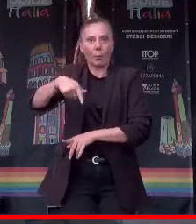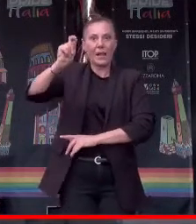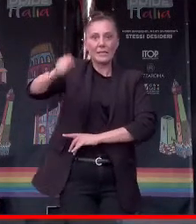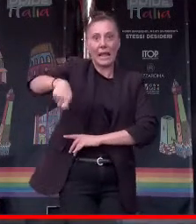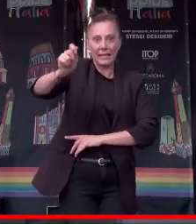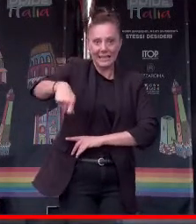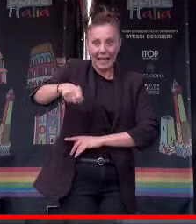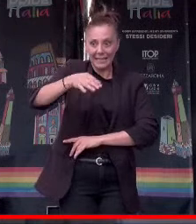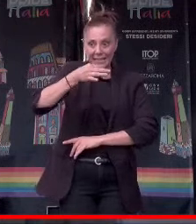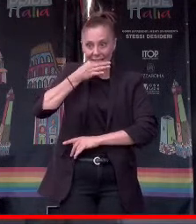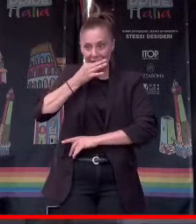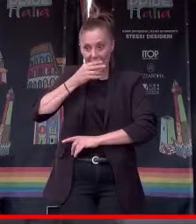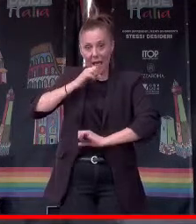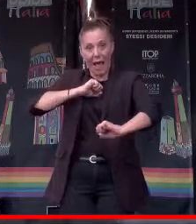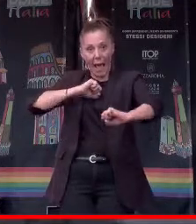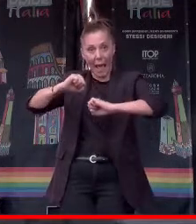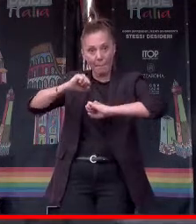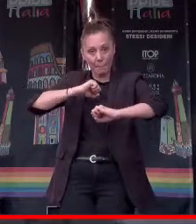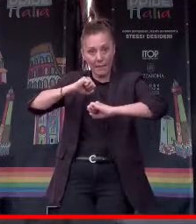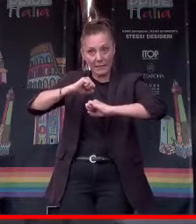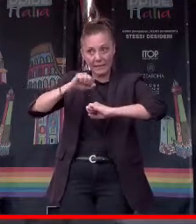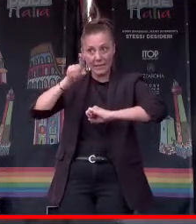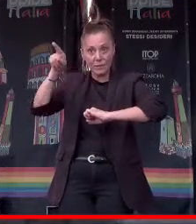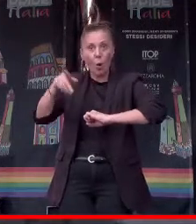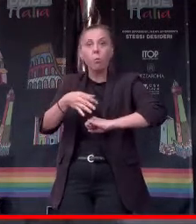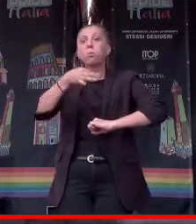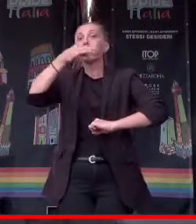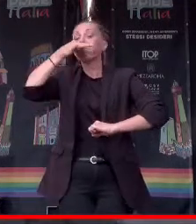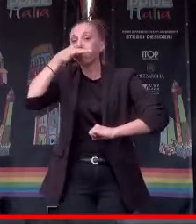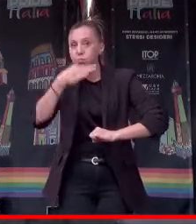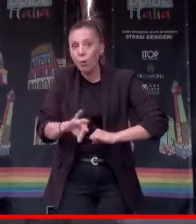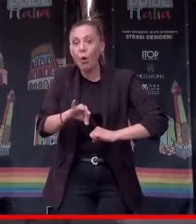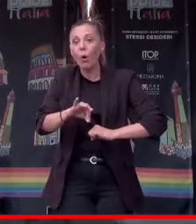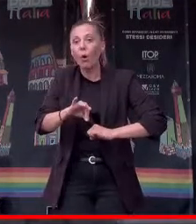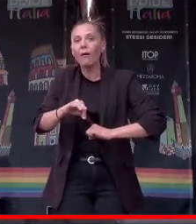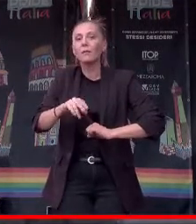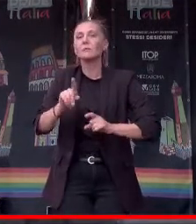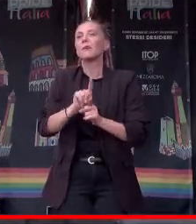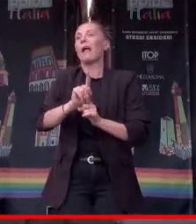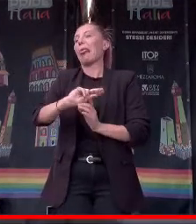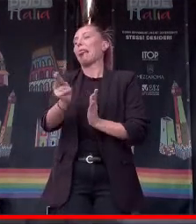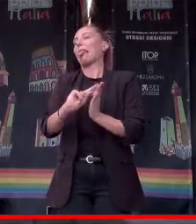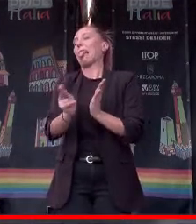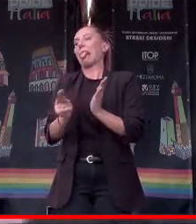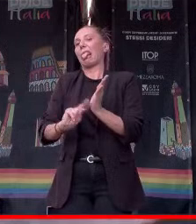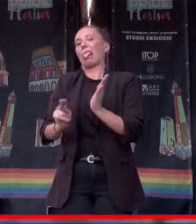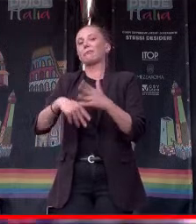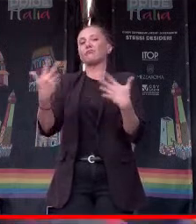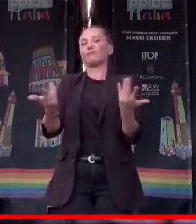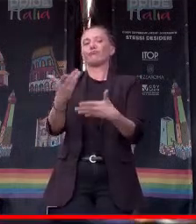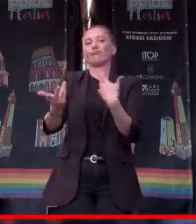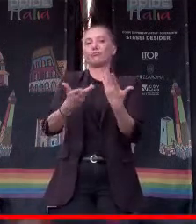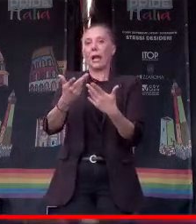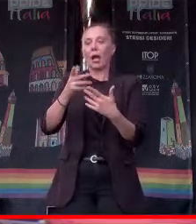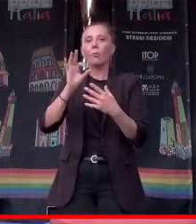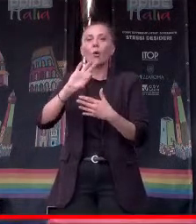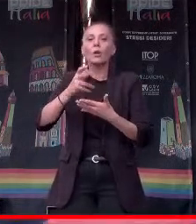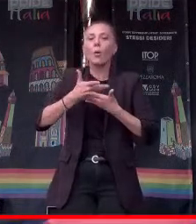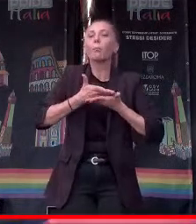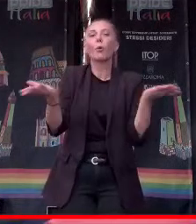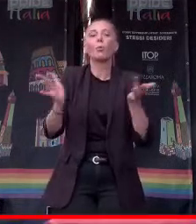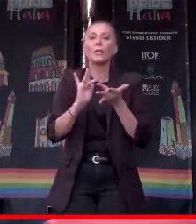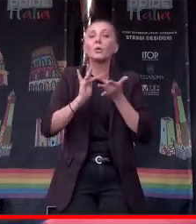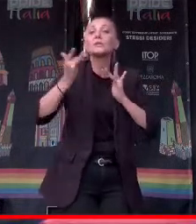che gli amministratori possono far approvare uno scarabocchio, perché quello che è stato pubblicato sul sito del comune